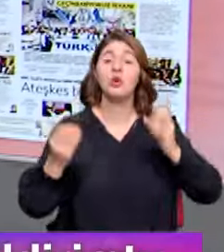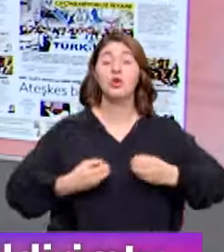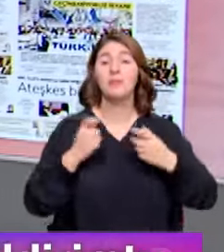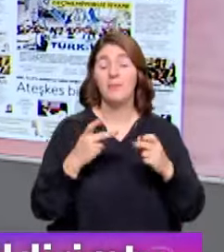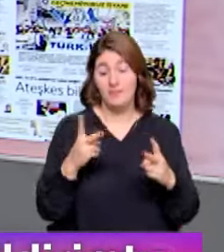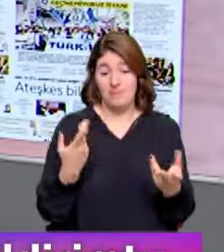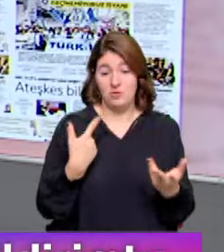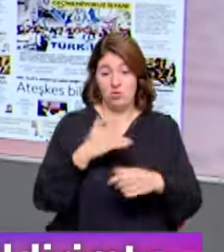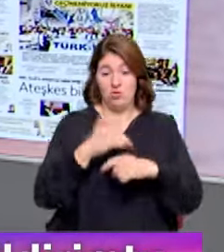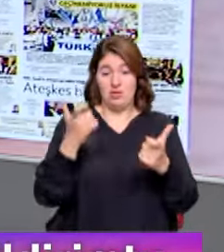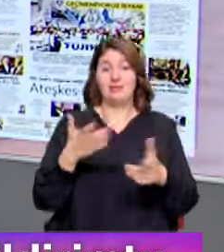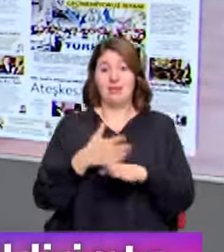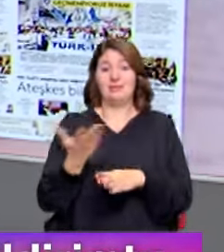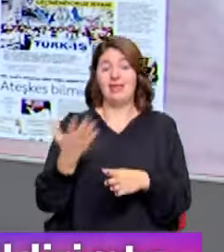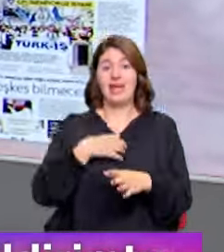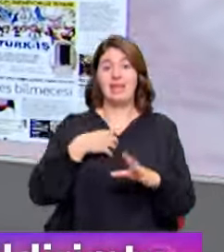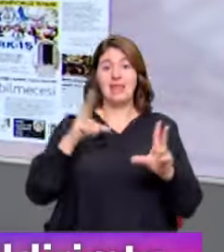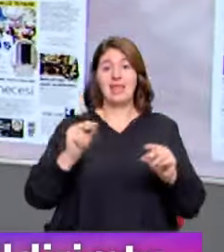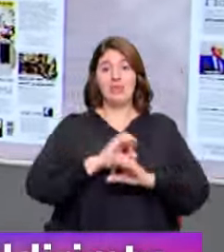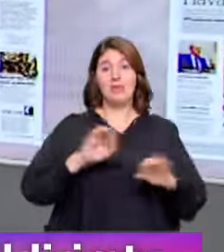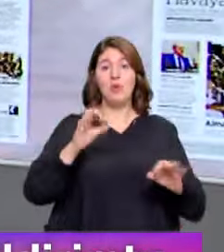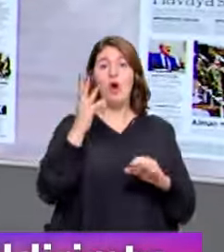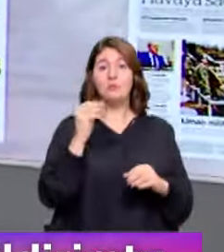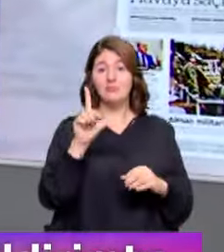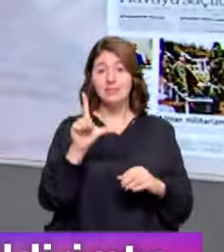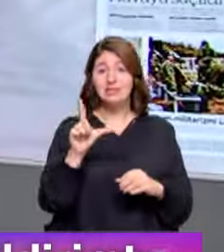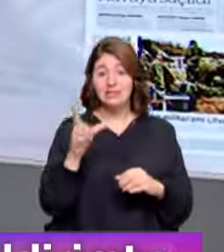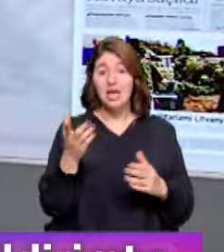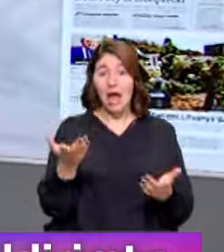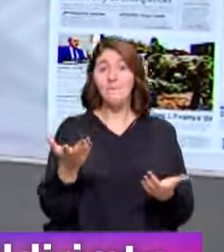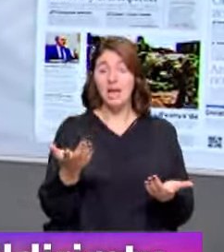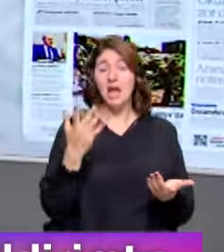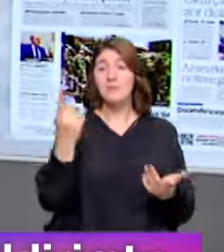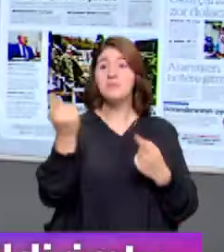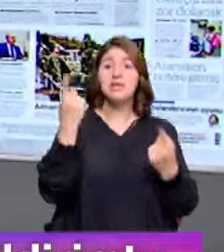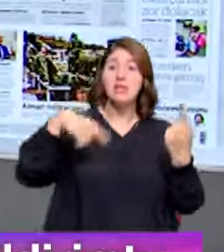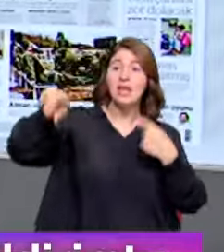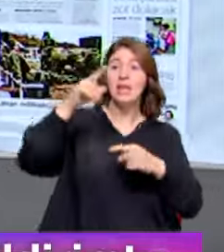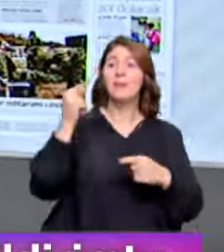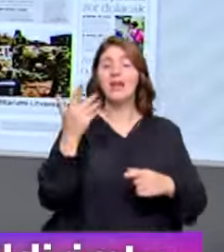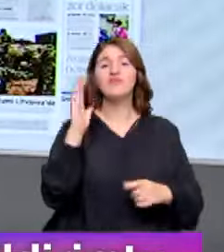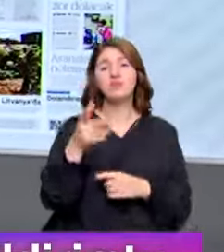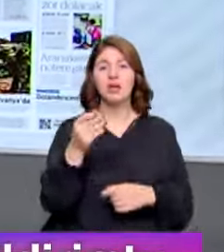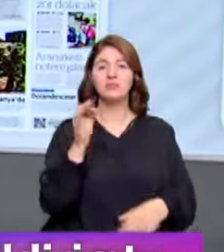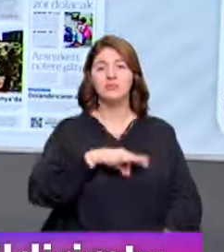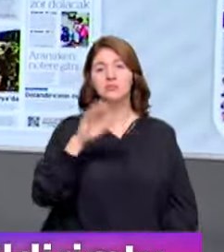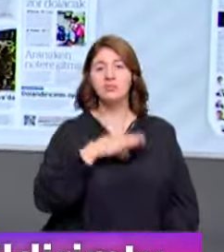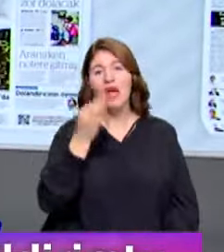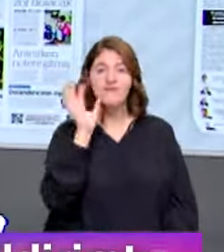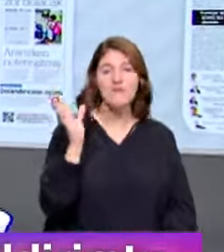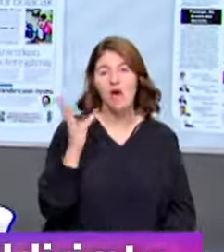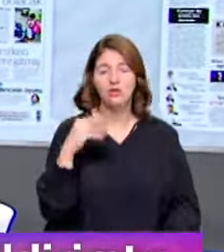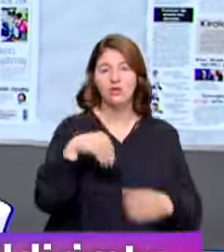bir ülkeyiz biz. Kendi kendine yetebilen bir ülke olmamıza rağmen maalesef birileri biraz daha fazla para kazansın